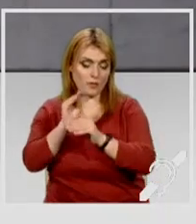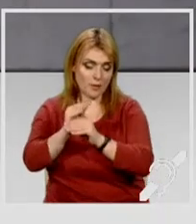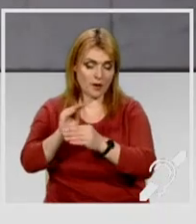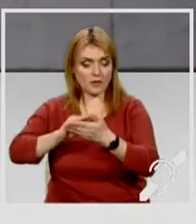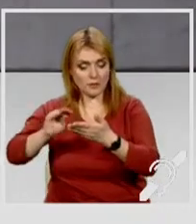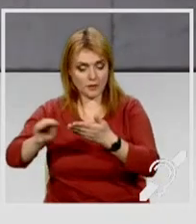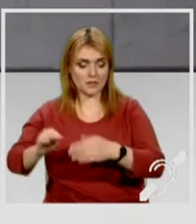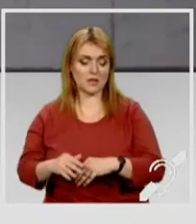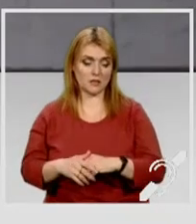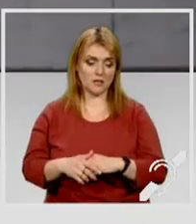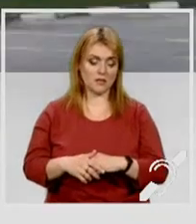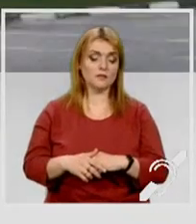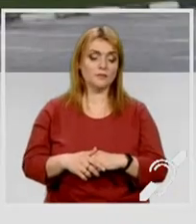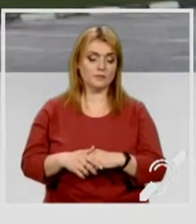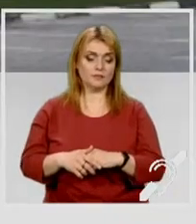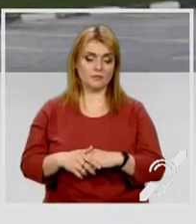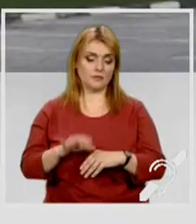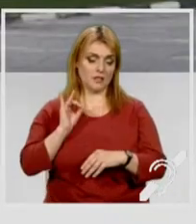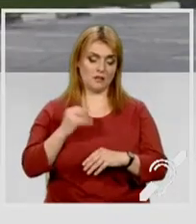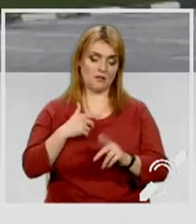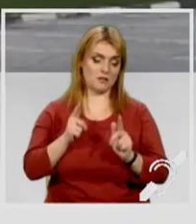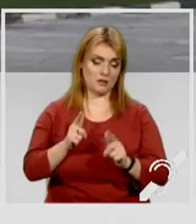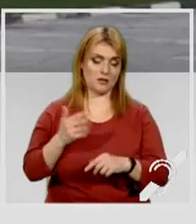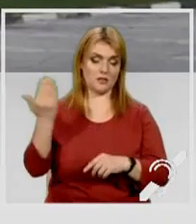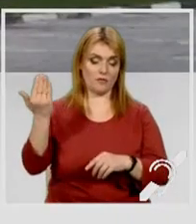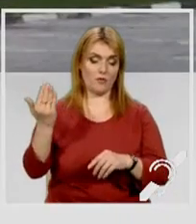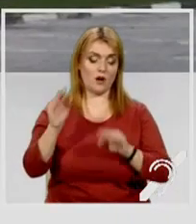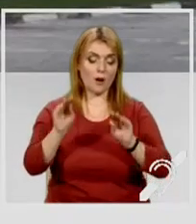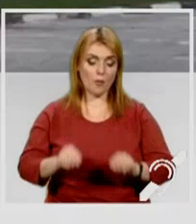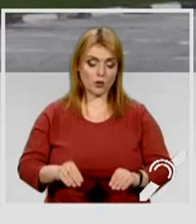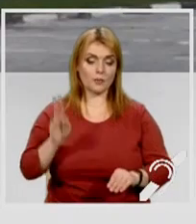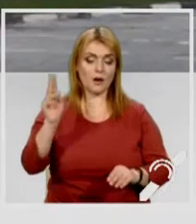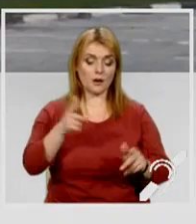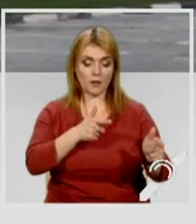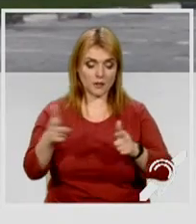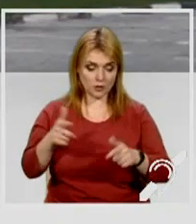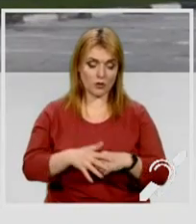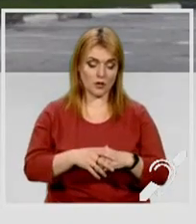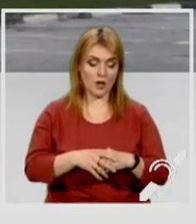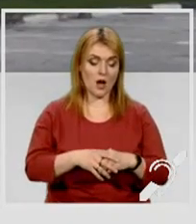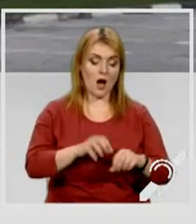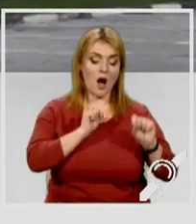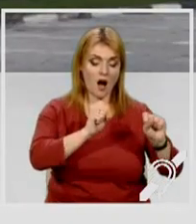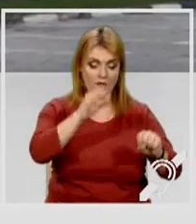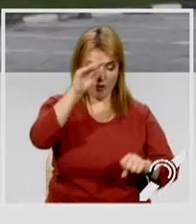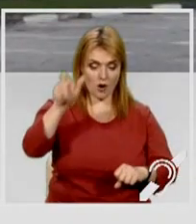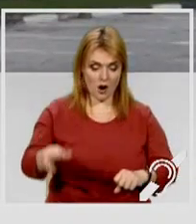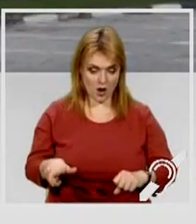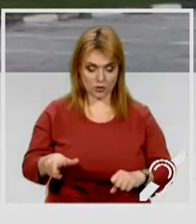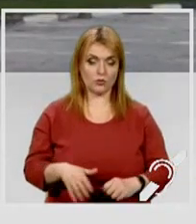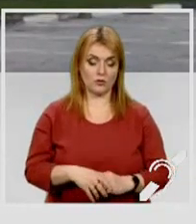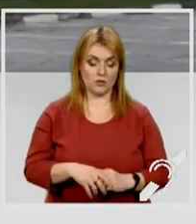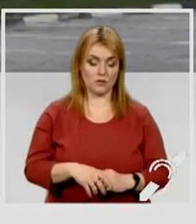sintagma care a fost expusă în unul din rapoartele avocatului poporului, unde se spune că solicit dubios, eu,